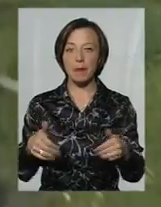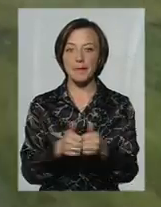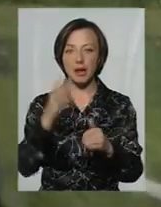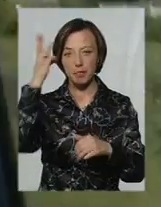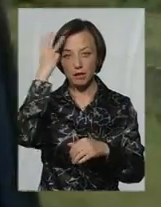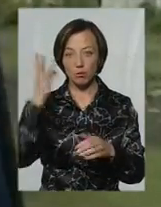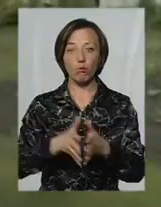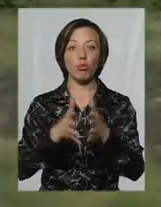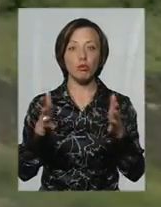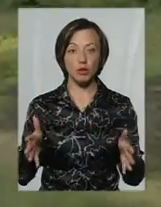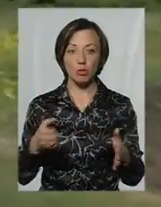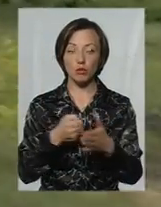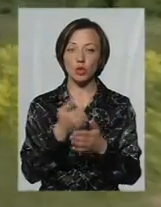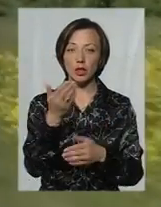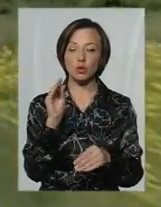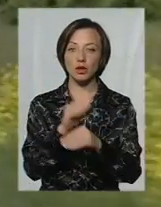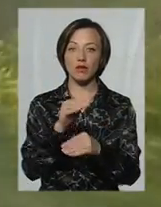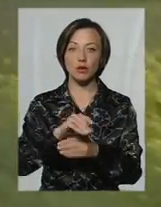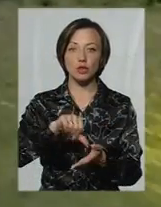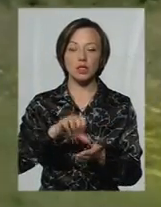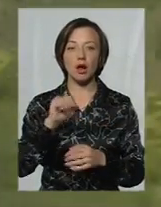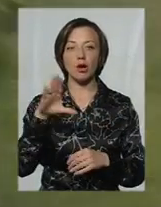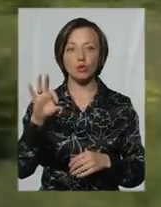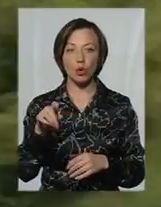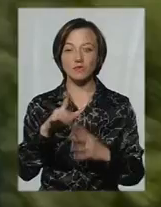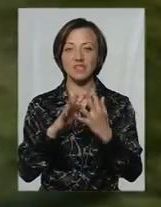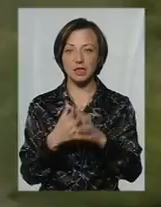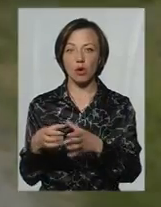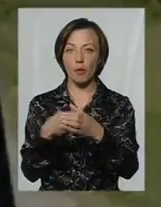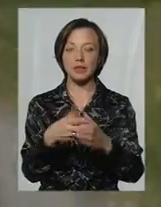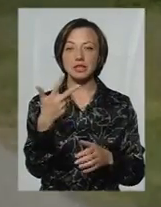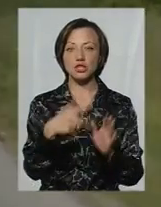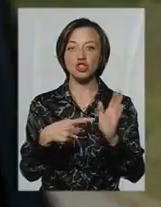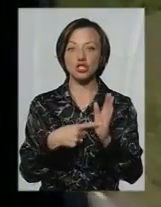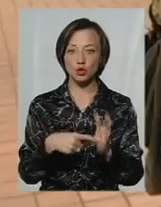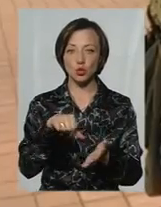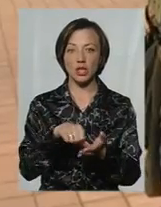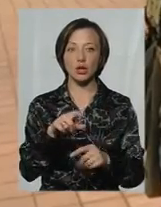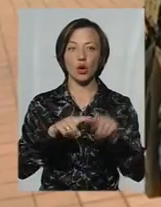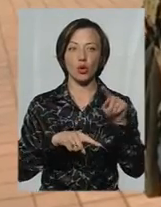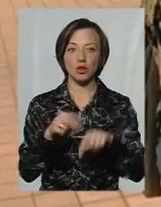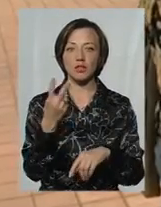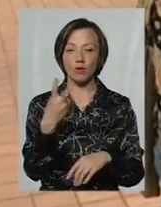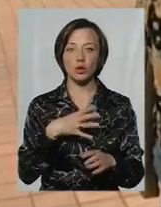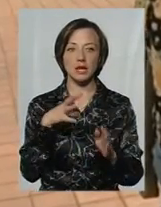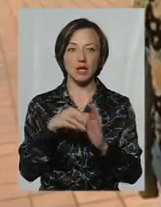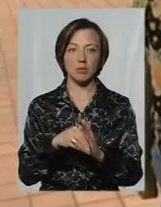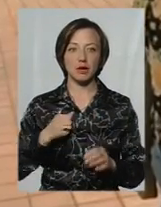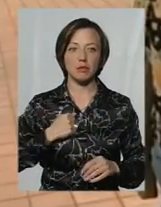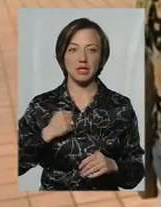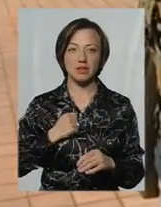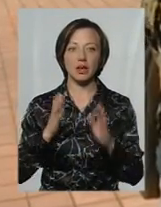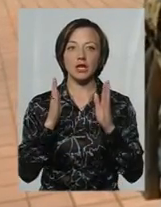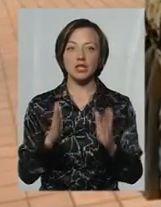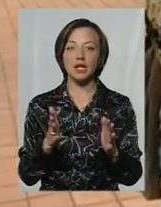ще побільшало, бо до них додалися атовці. У Лісогринівецькій громаді їх 36, серед них і родичі двох загиблих бійців. От